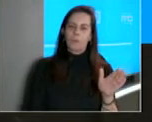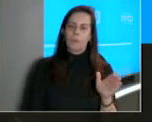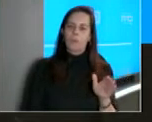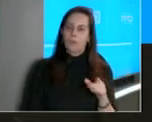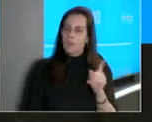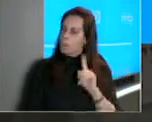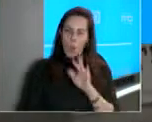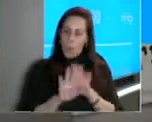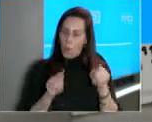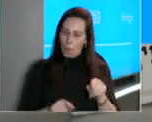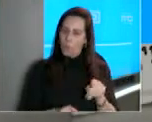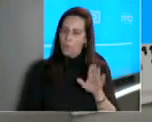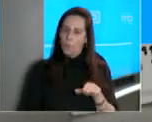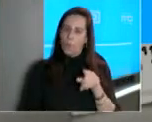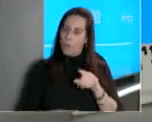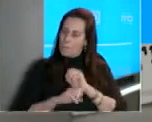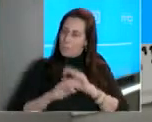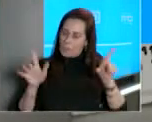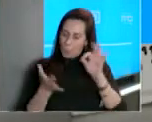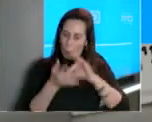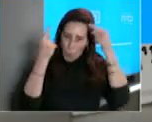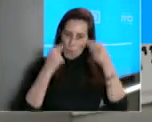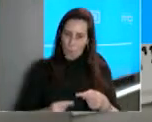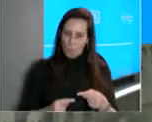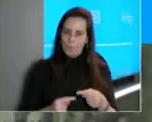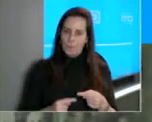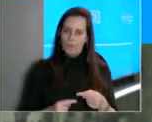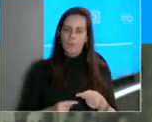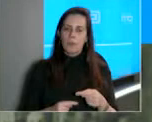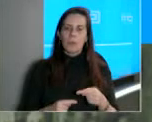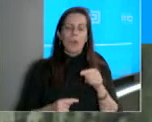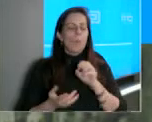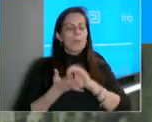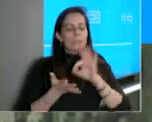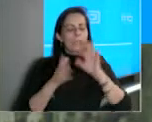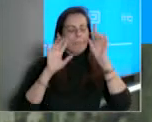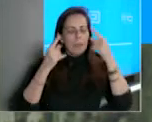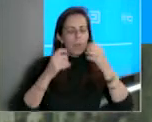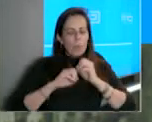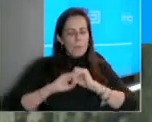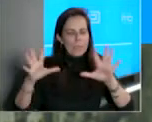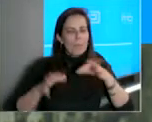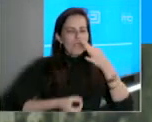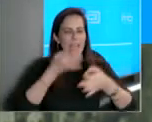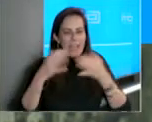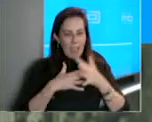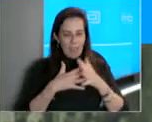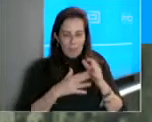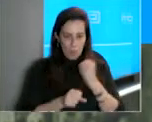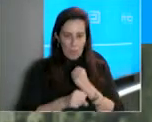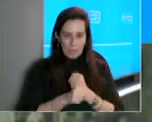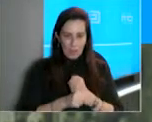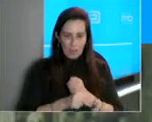רבים, ולא רק הוא, והוא פרסם באותו יום, אגב, אנחנו מדברים הרבה על סקרים היום, הוא פרסם את אחד הסקרים הראשונים במדינת